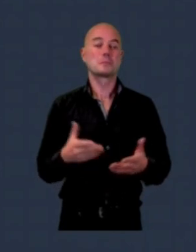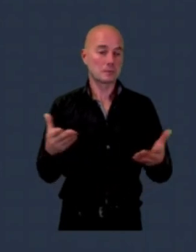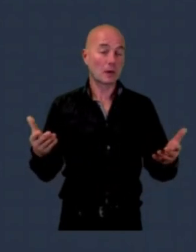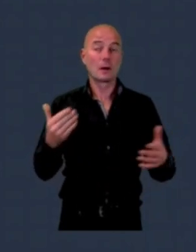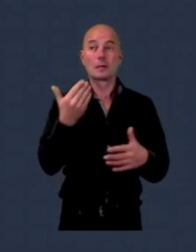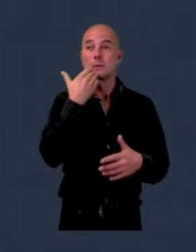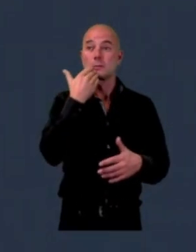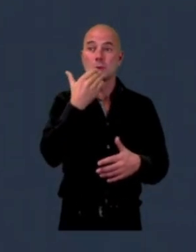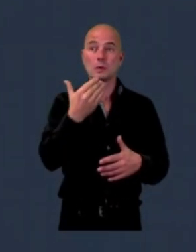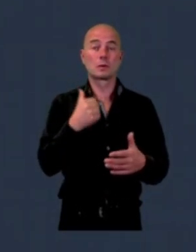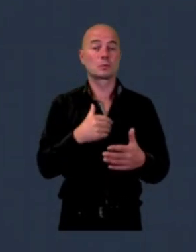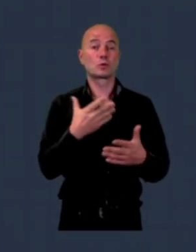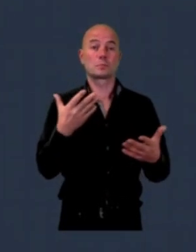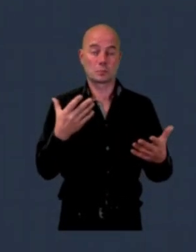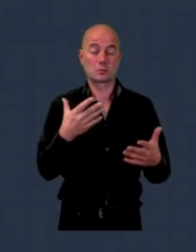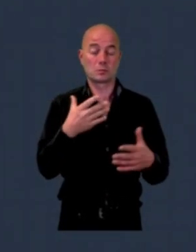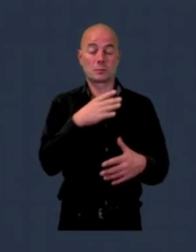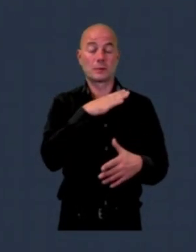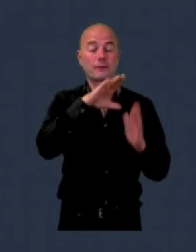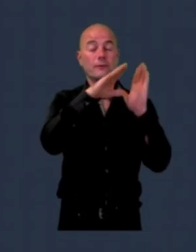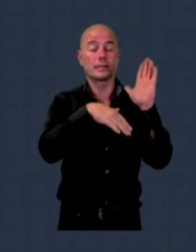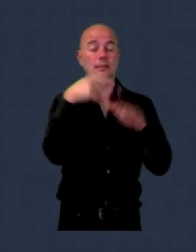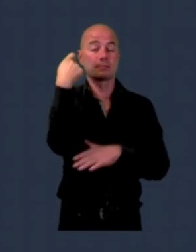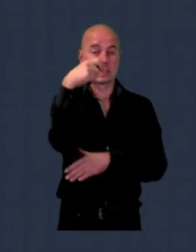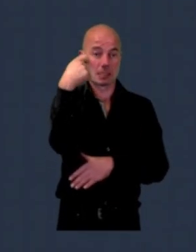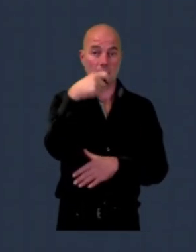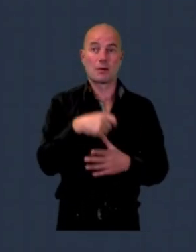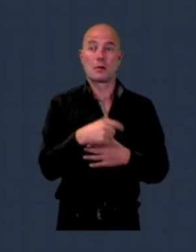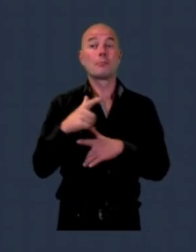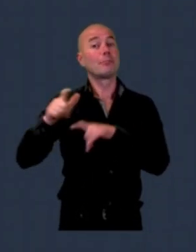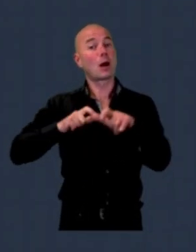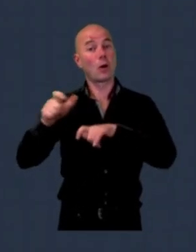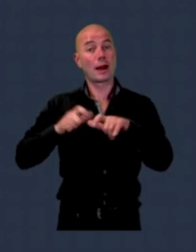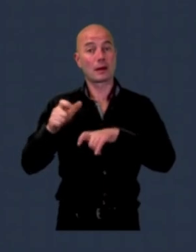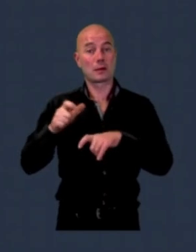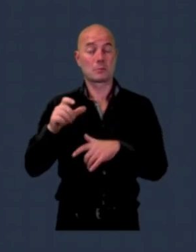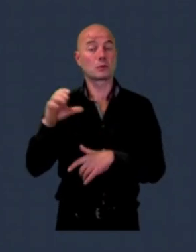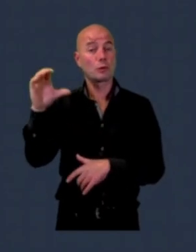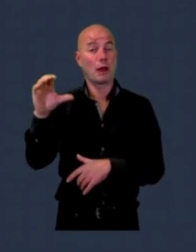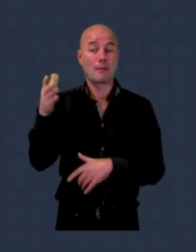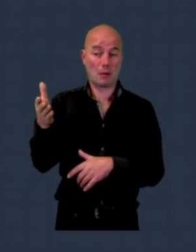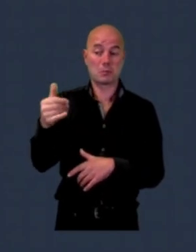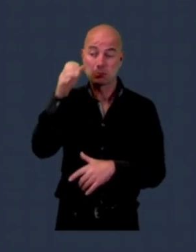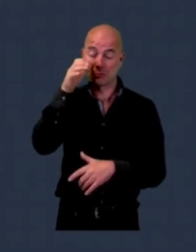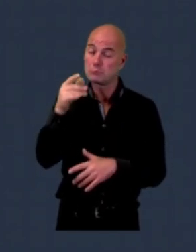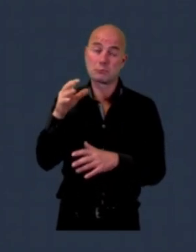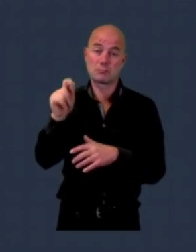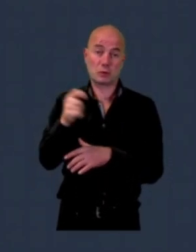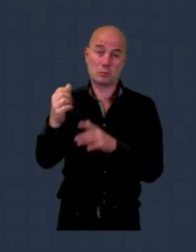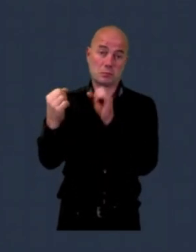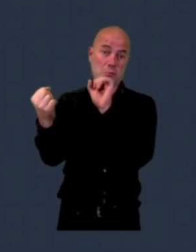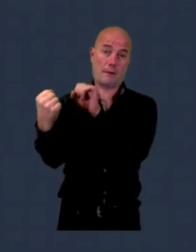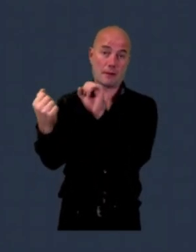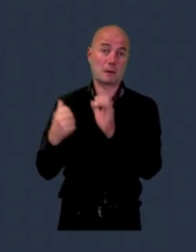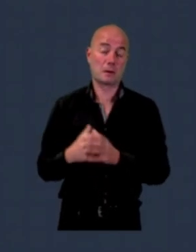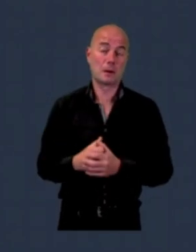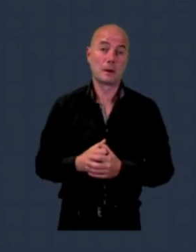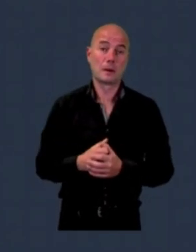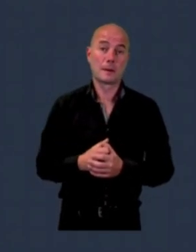Bonjour, Monsieur Bonjour. la Présidente, et j'ai bien écouté les propos de ma collègue Cécile Cukierman. Je la rejoins évidemment, parce que je voulais évoquer